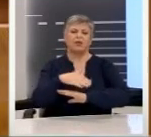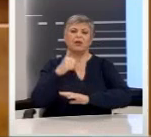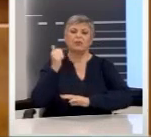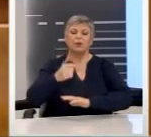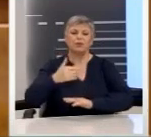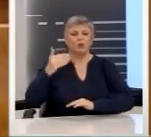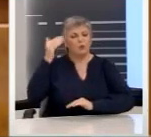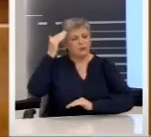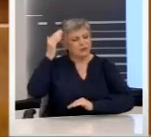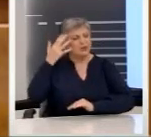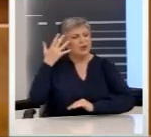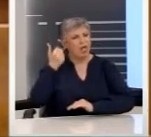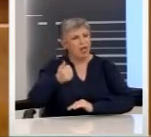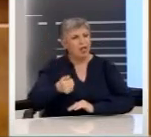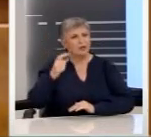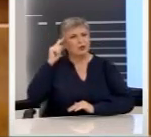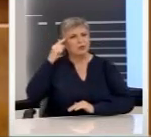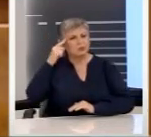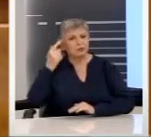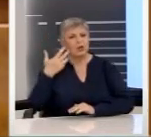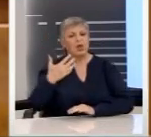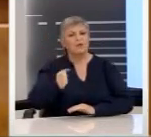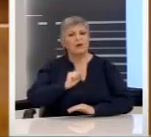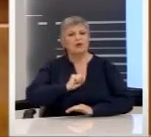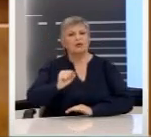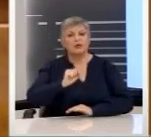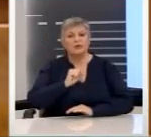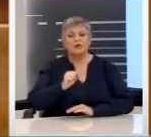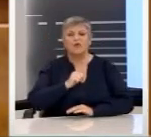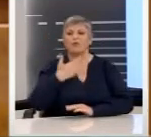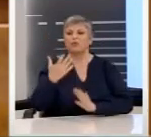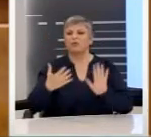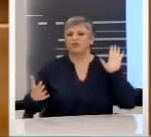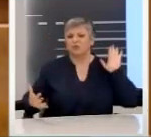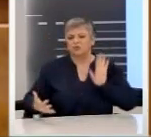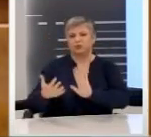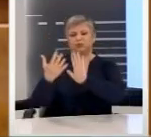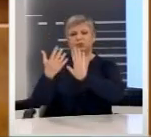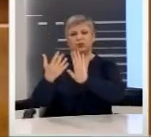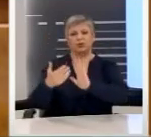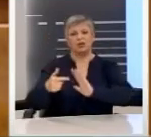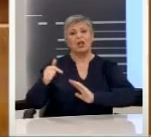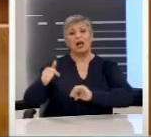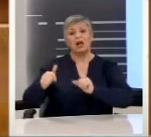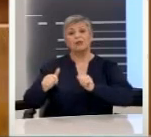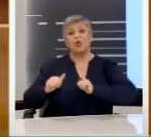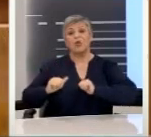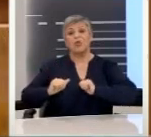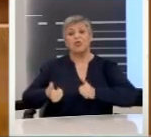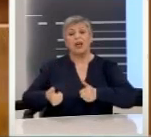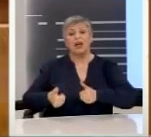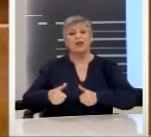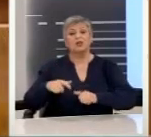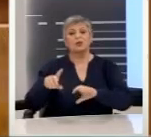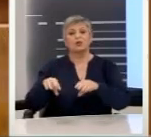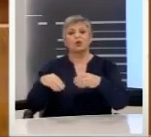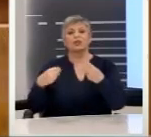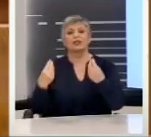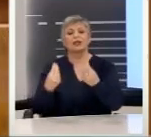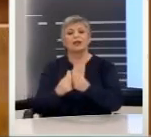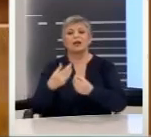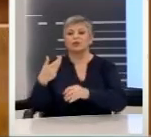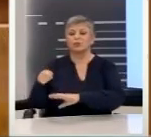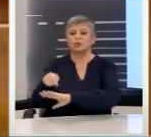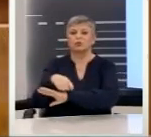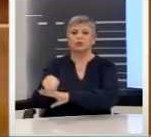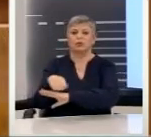και ασχημονούν, που φοβούνται και αντιπετίθενται. Αυτό το θάρρος το ηθικό, το δύσκολο και πολύτιμο, είναι για τον λειτουργό της δικαιοσύνης η